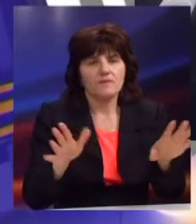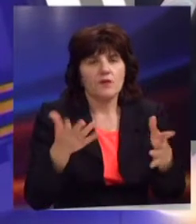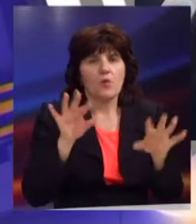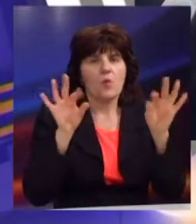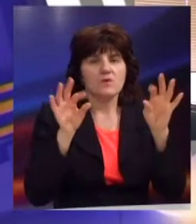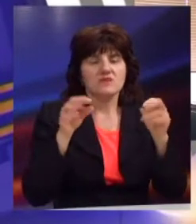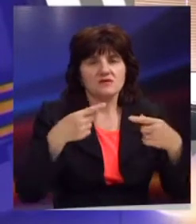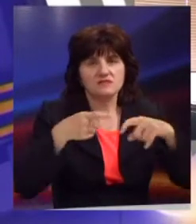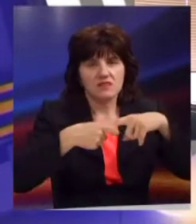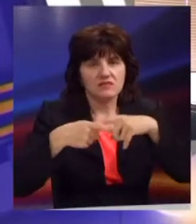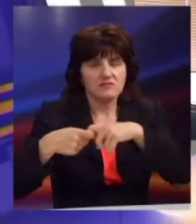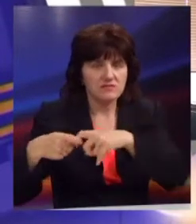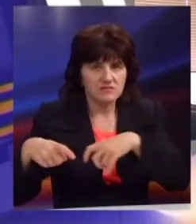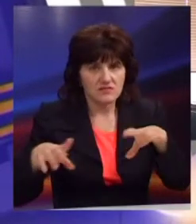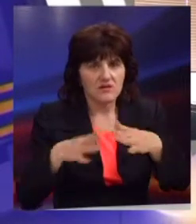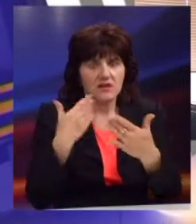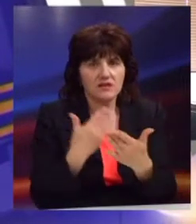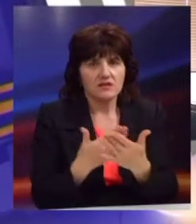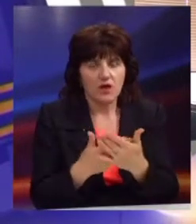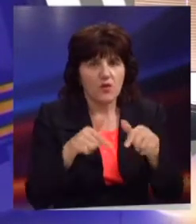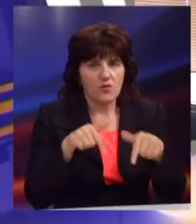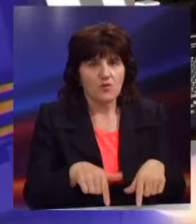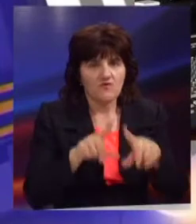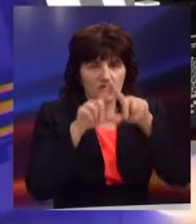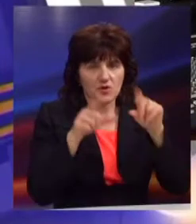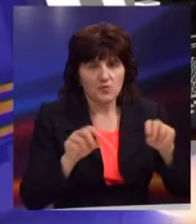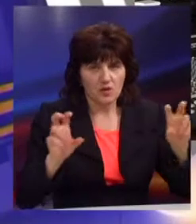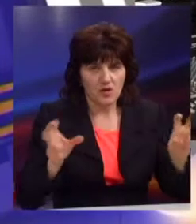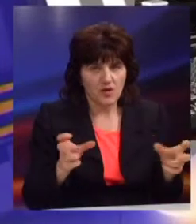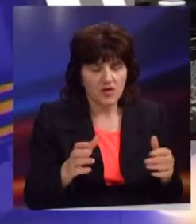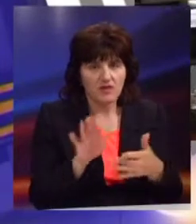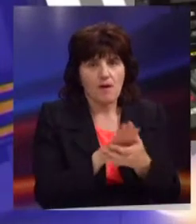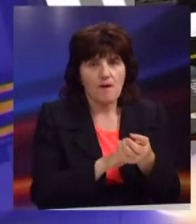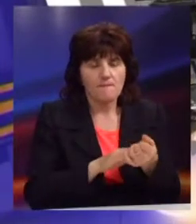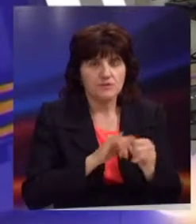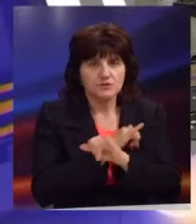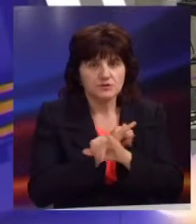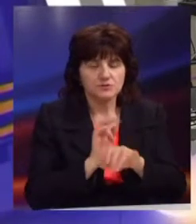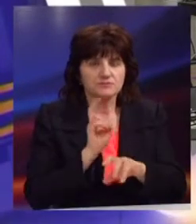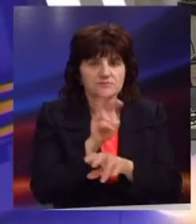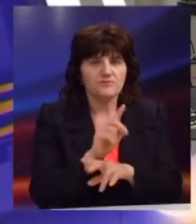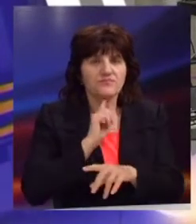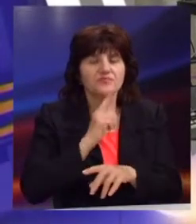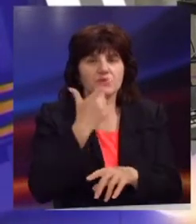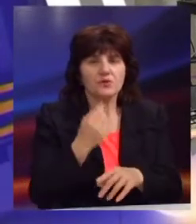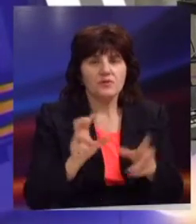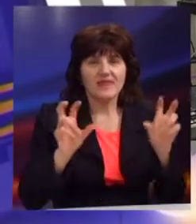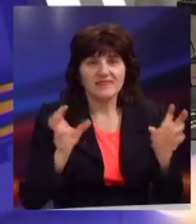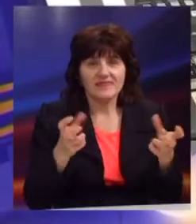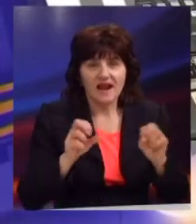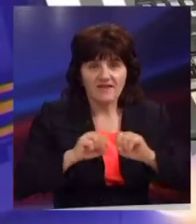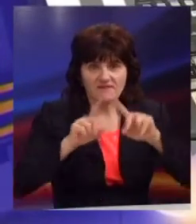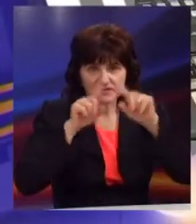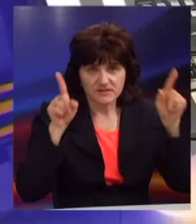10 montaža. Kao prva privatna ekološka stanica, U-Eko formira i svoju televiziju krajem 2001. godine, koja